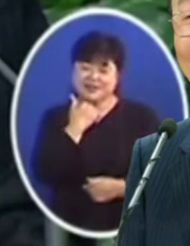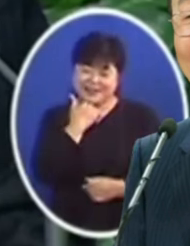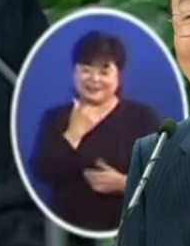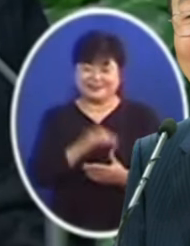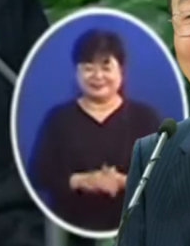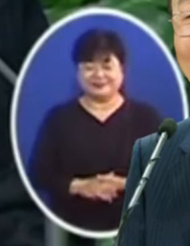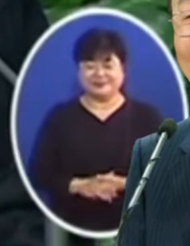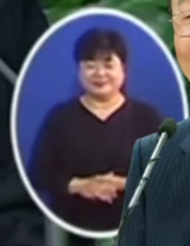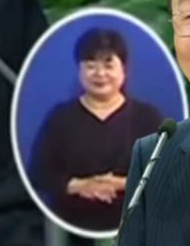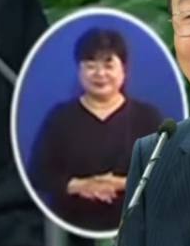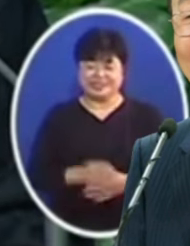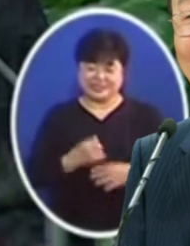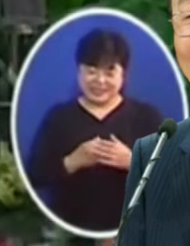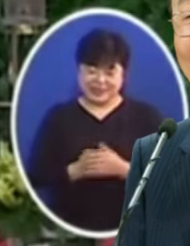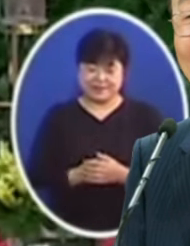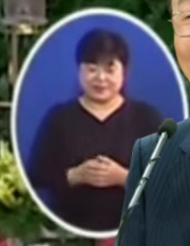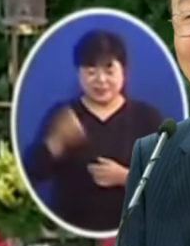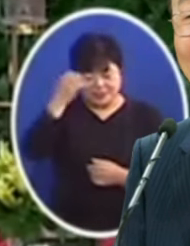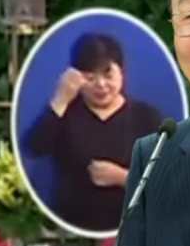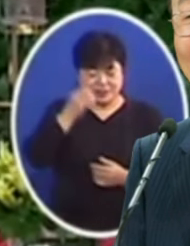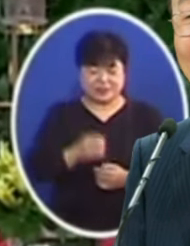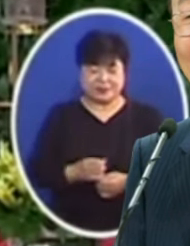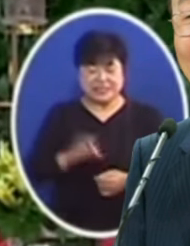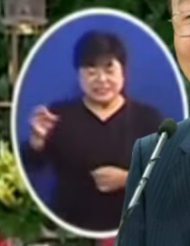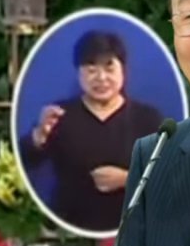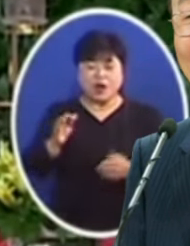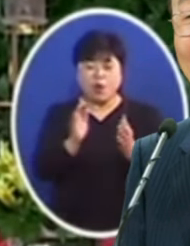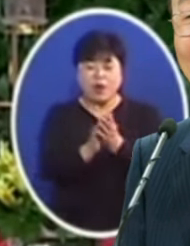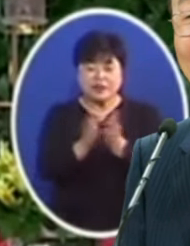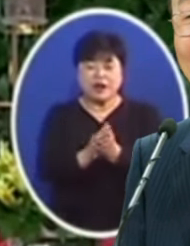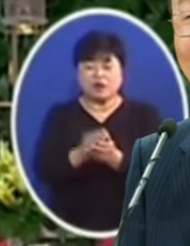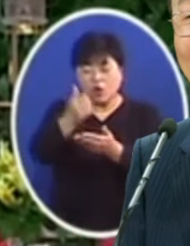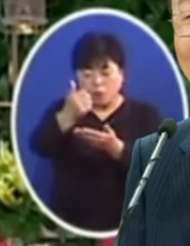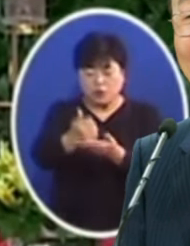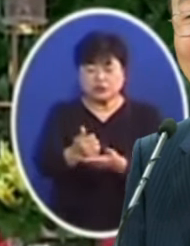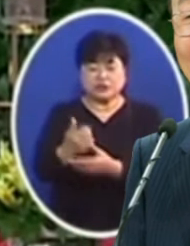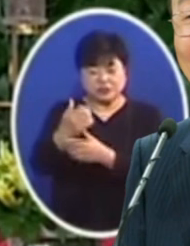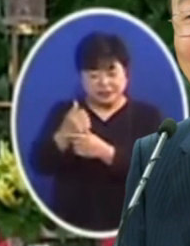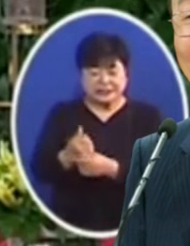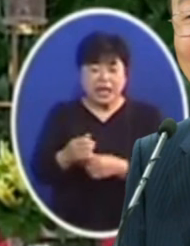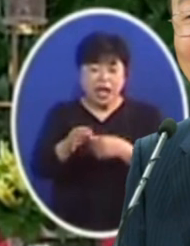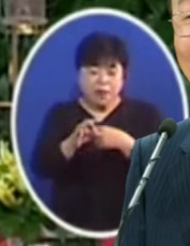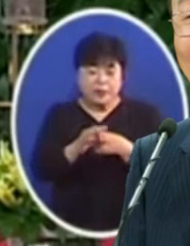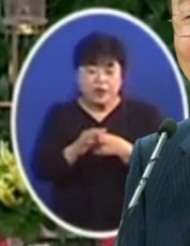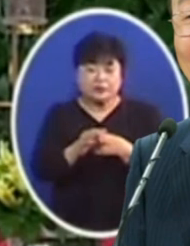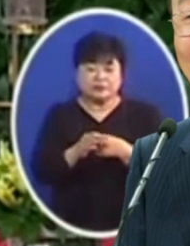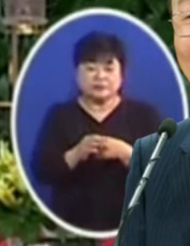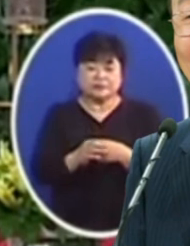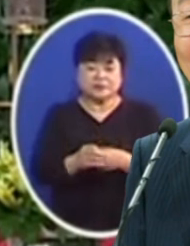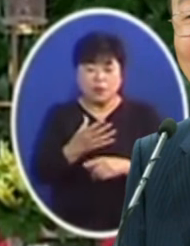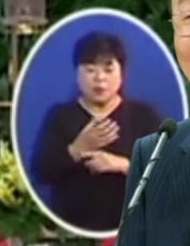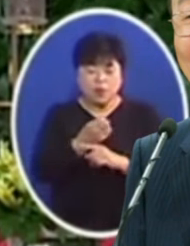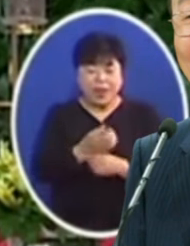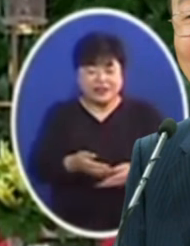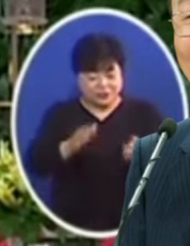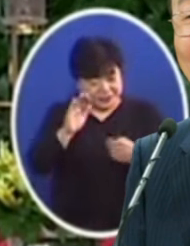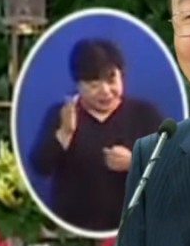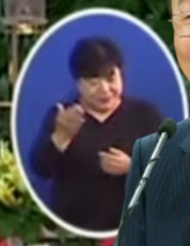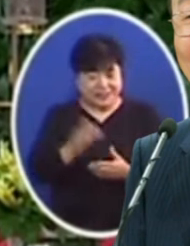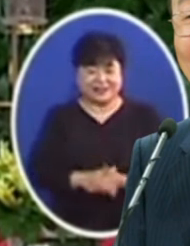것입니다. 그러므로 성령을 인정하고 환영하고 모시도록 의지하며 모신 것이 보배 그릇이 되는